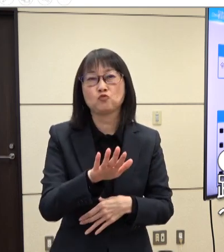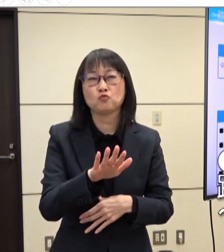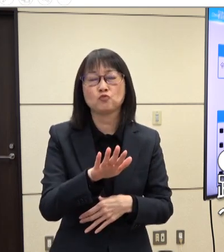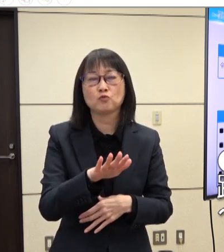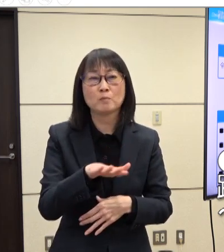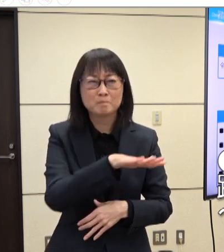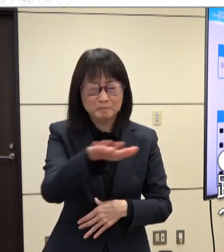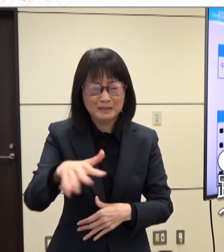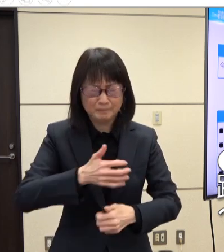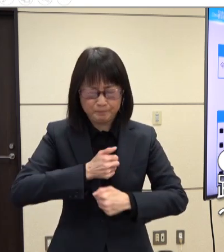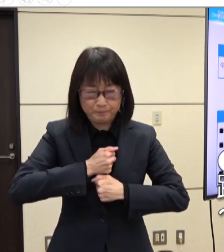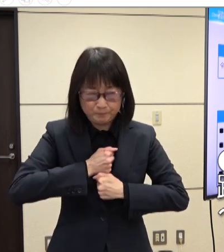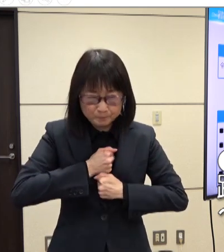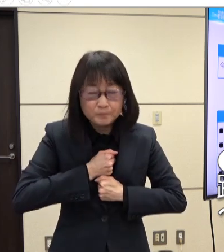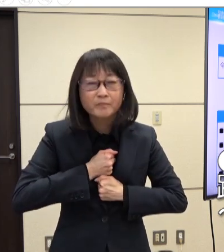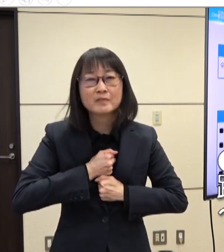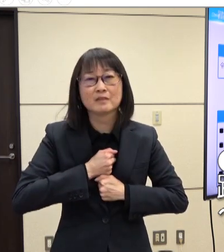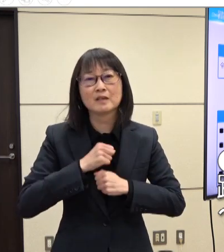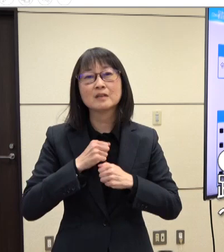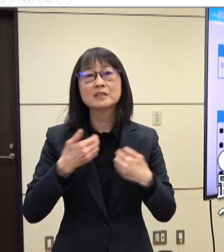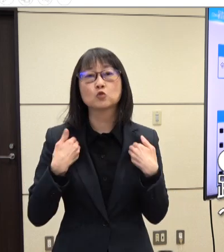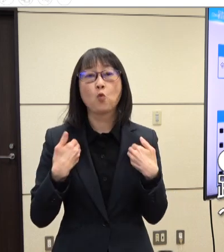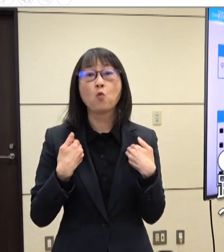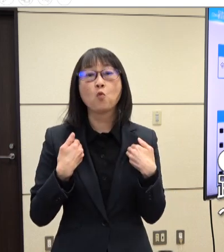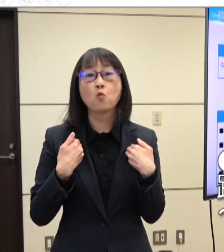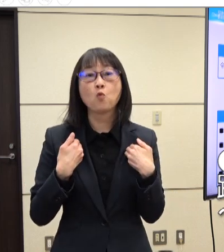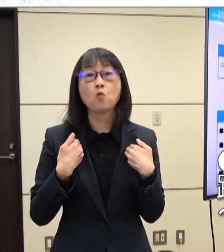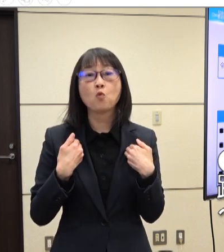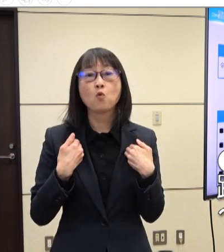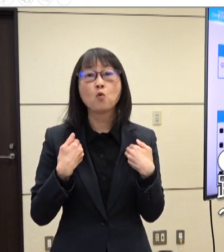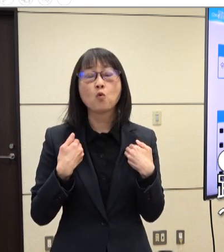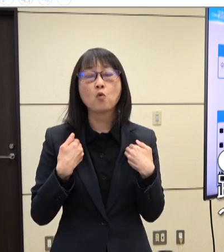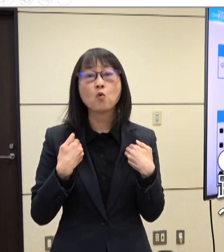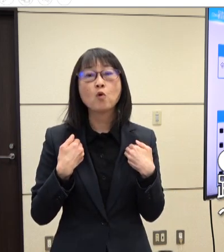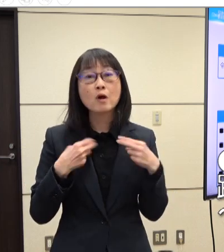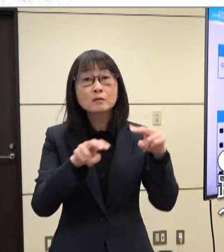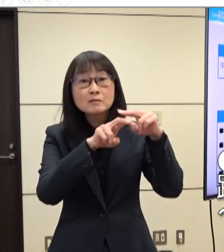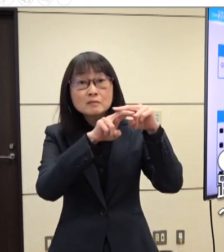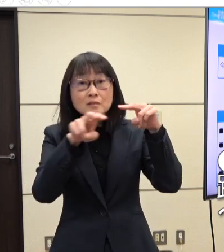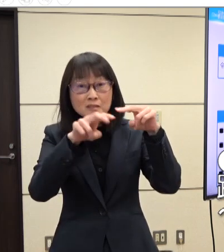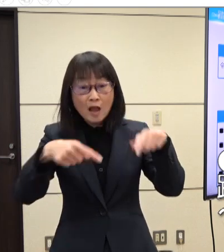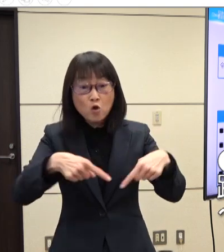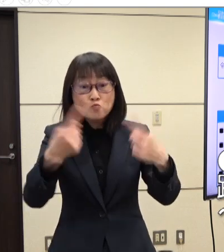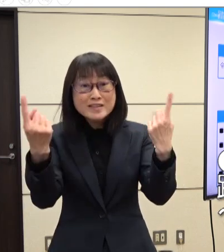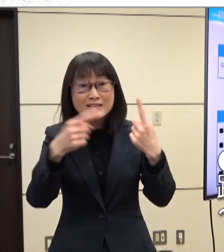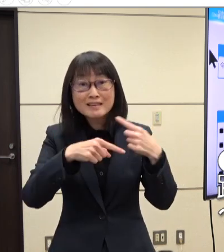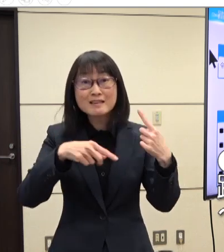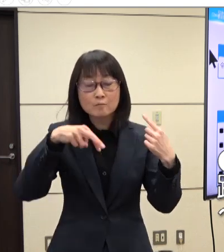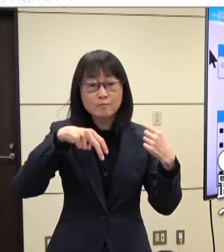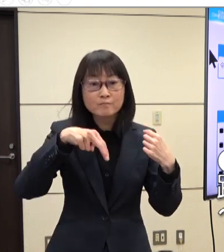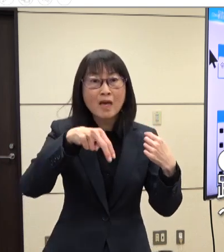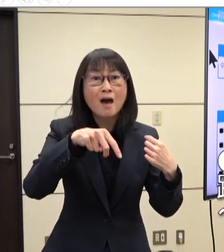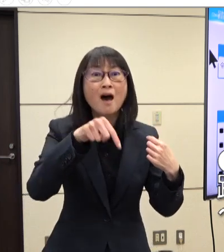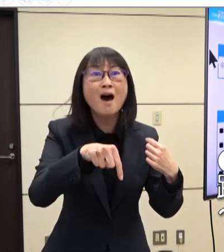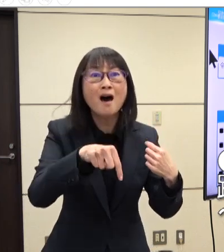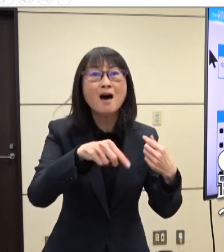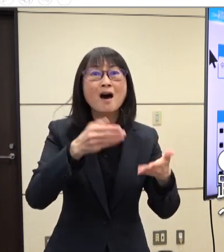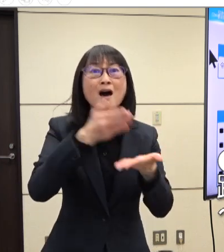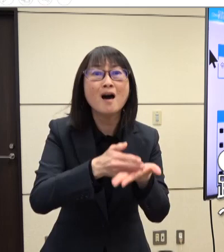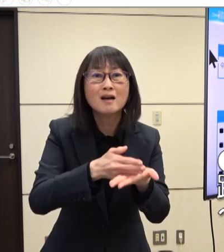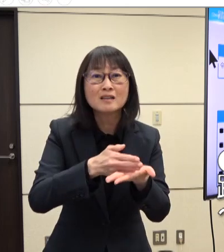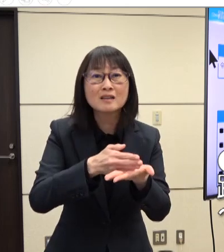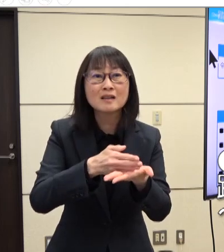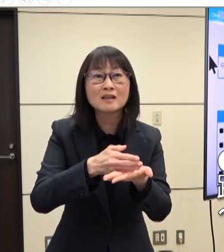。それから踏切の中で立ち往生してしまった場合どうするのかということも知っていただ